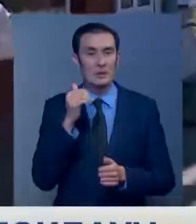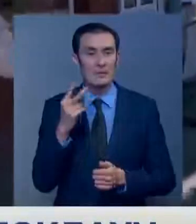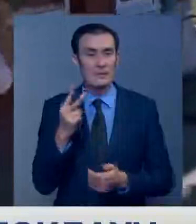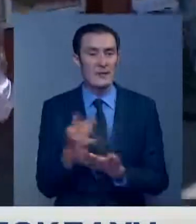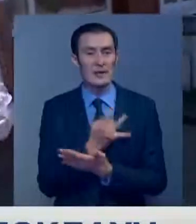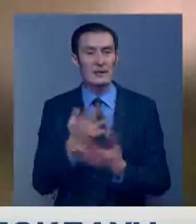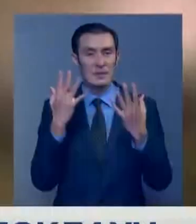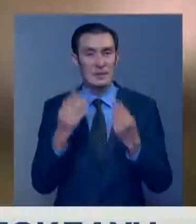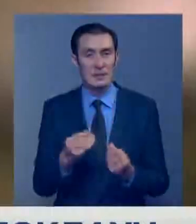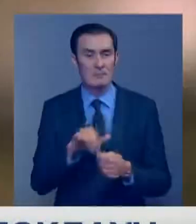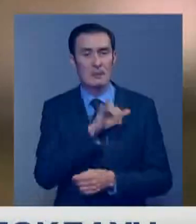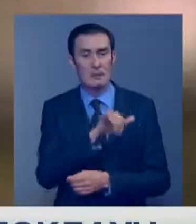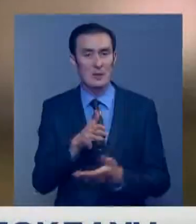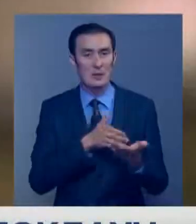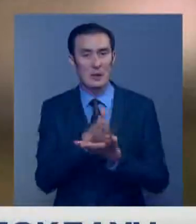они проводят рейды.